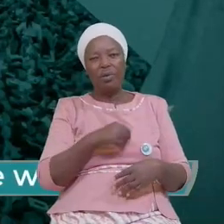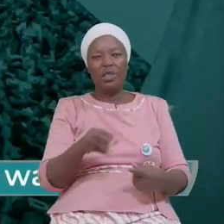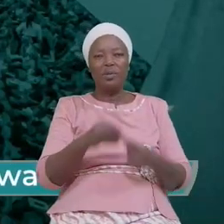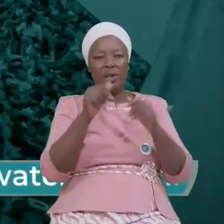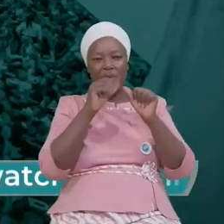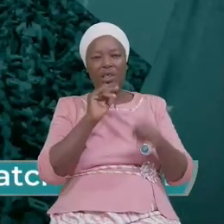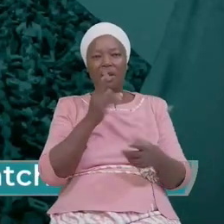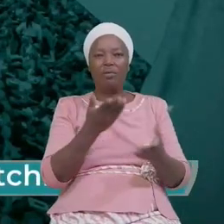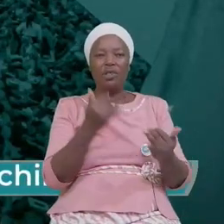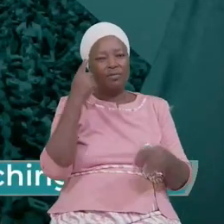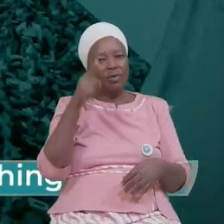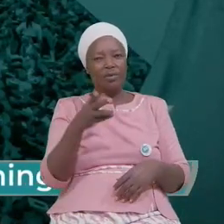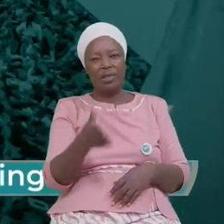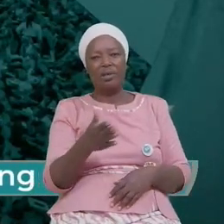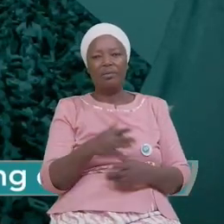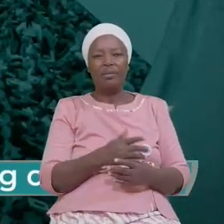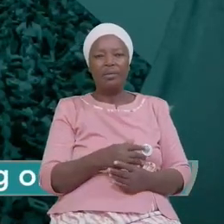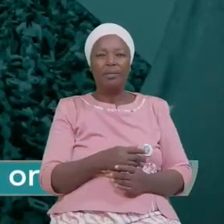là-bas.